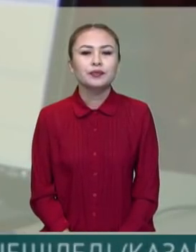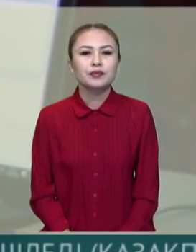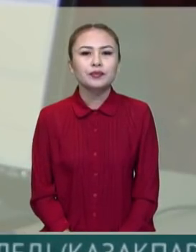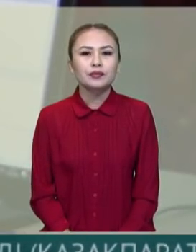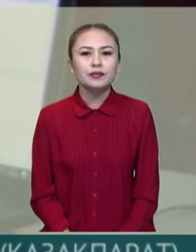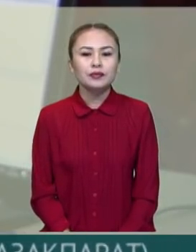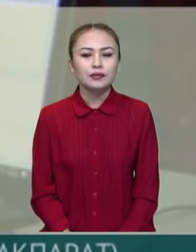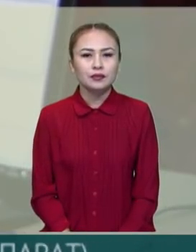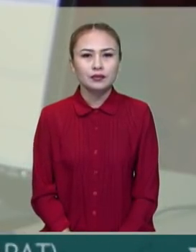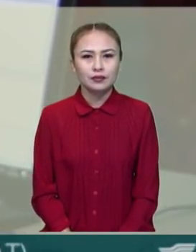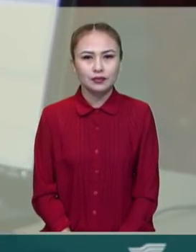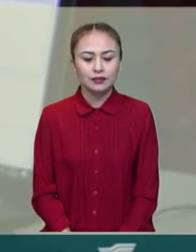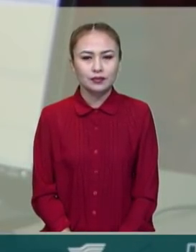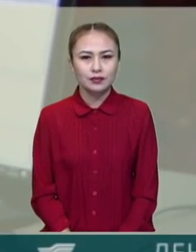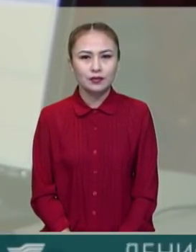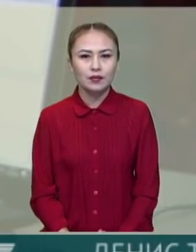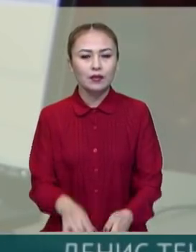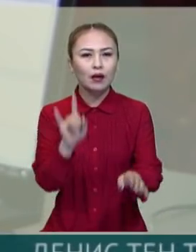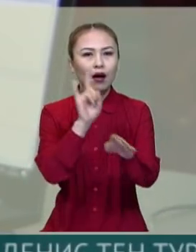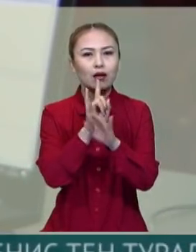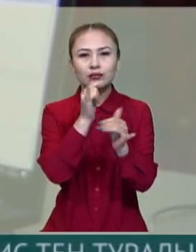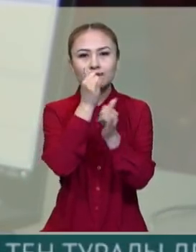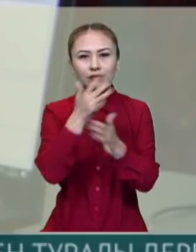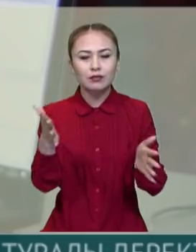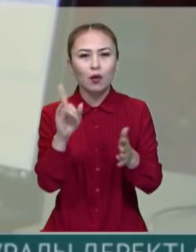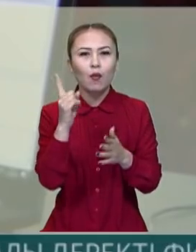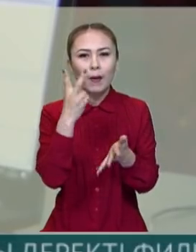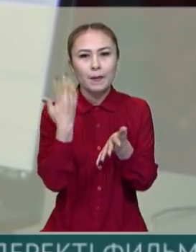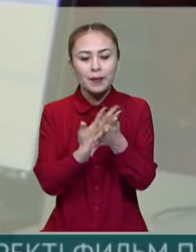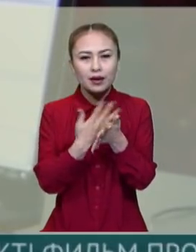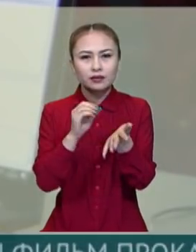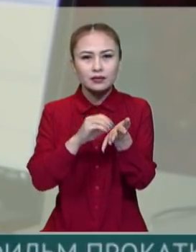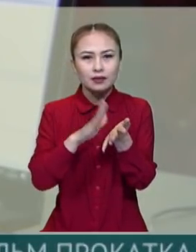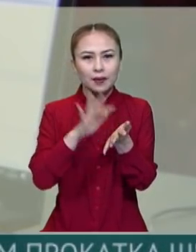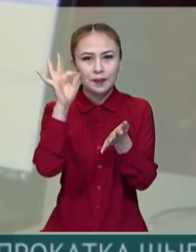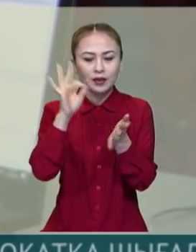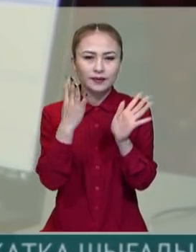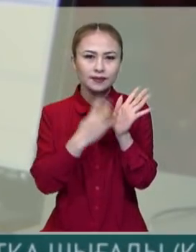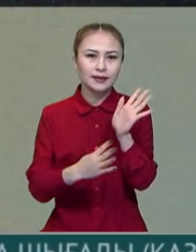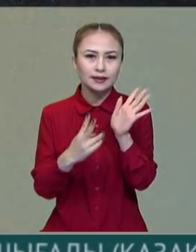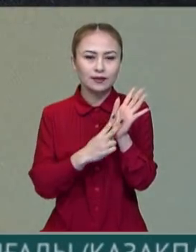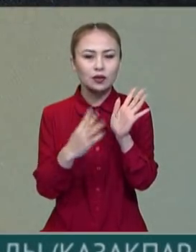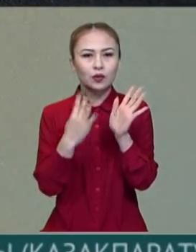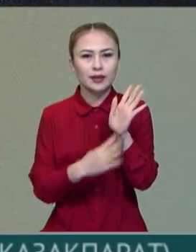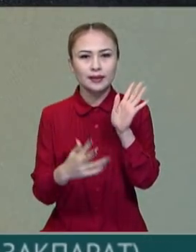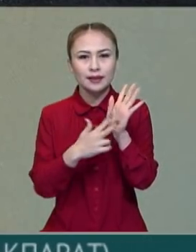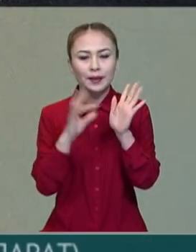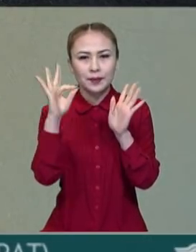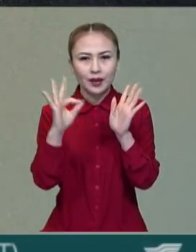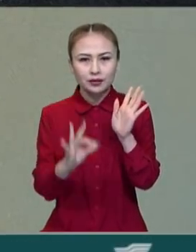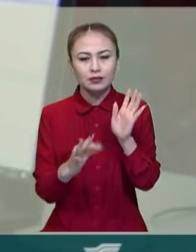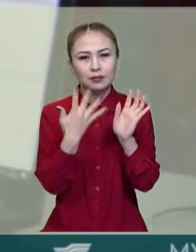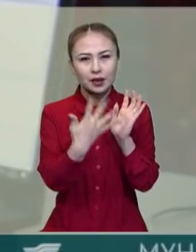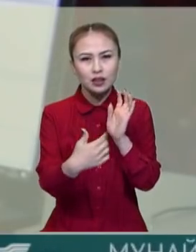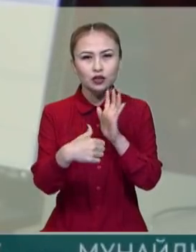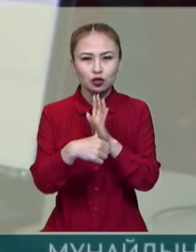Қондырғыны алдау мүмкін емес. Жалпы бұның көрсеткіш пайыздығы 97-98%. Мөлшерімен 5-6